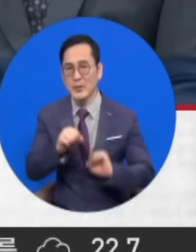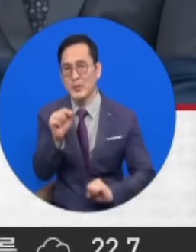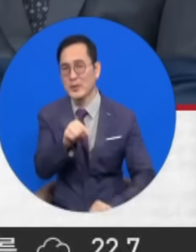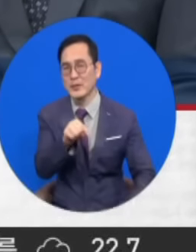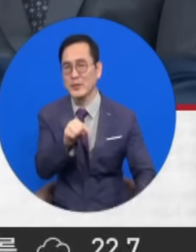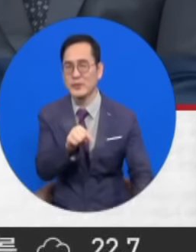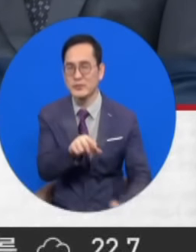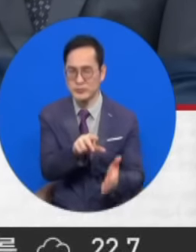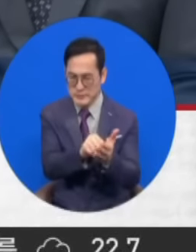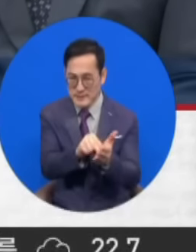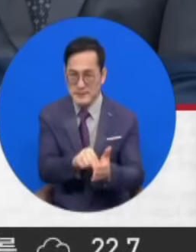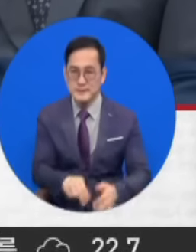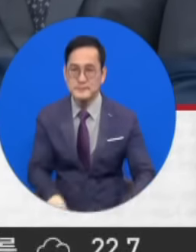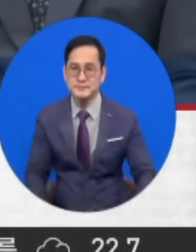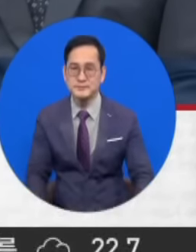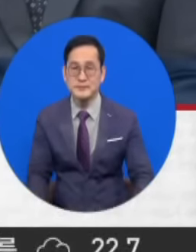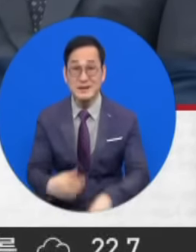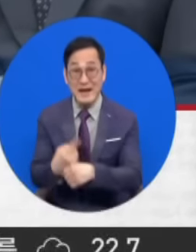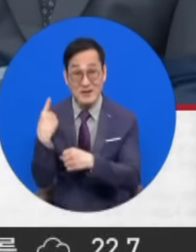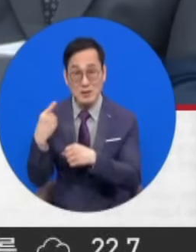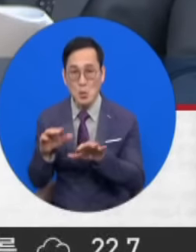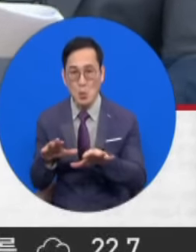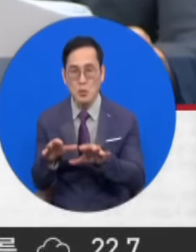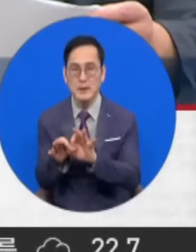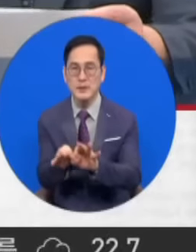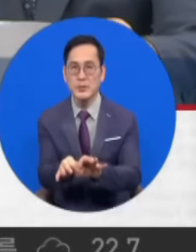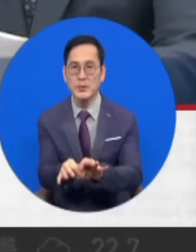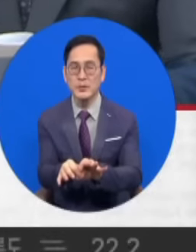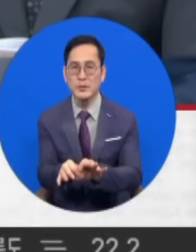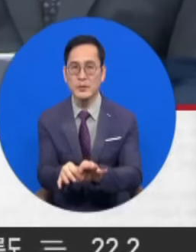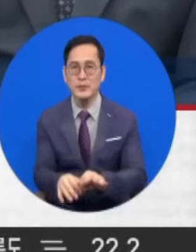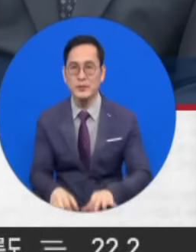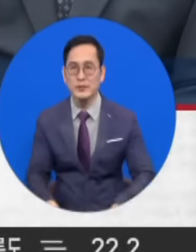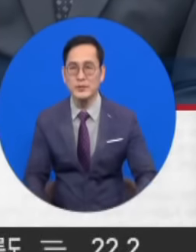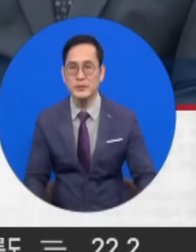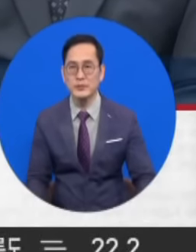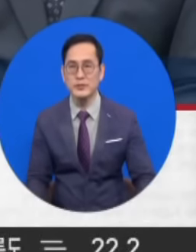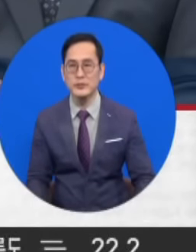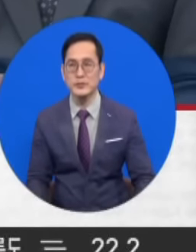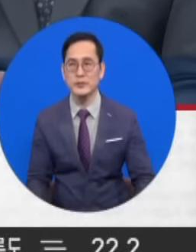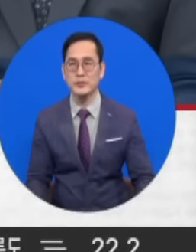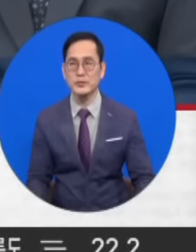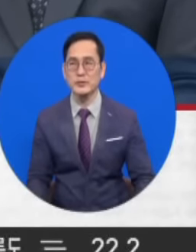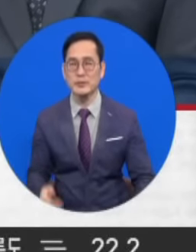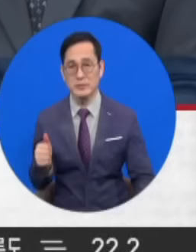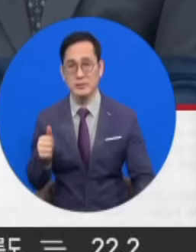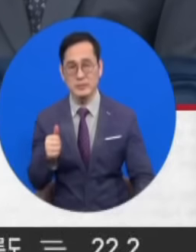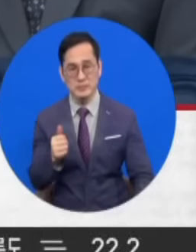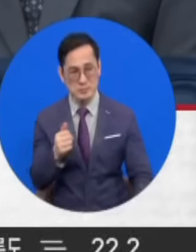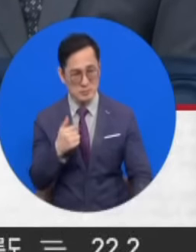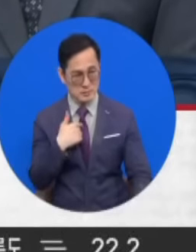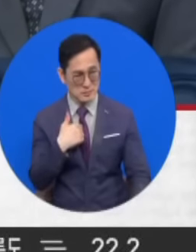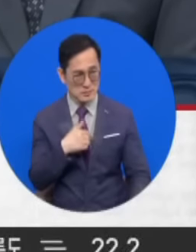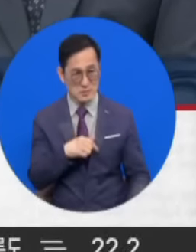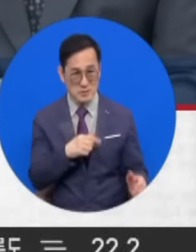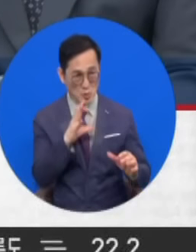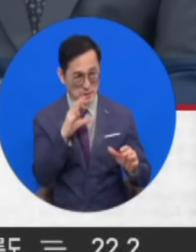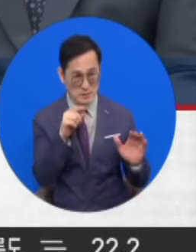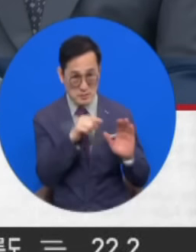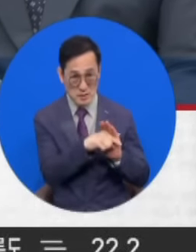거죠. 이 지금 의혹 피의자로 입건됐던 A씨 같은 경우에 성범죄자로 낙인